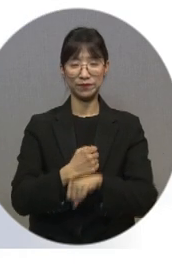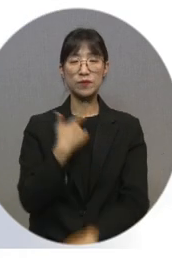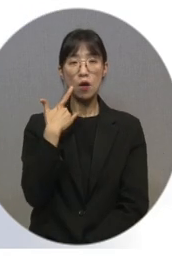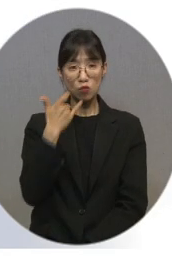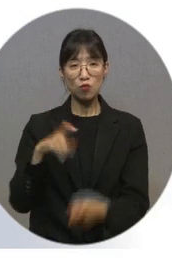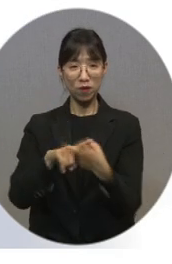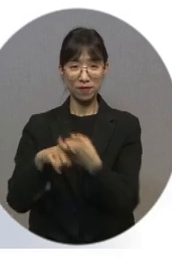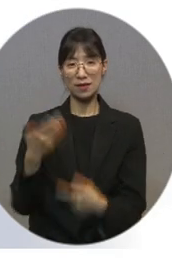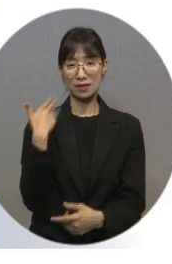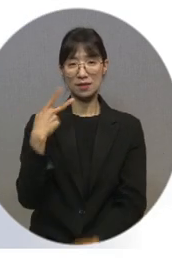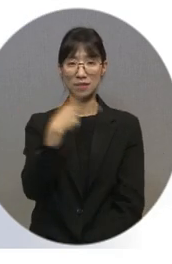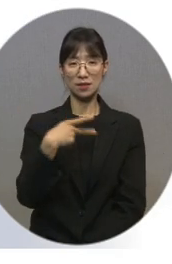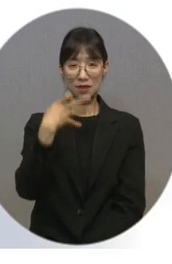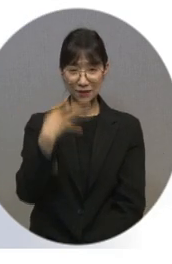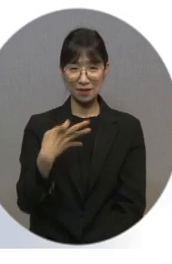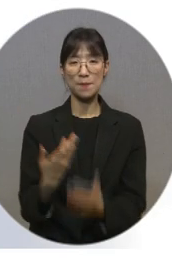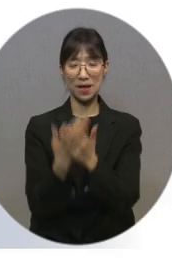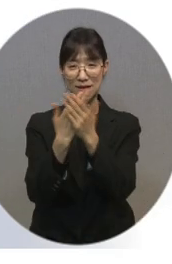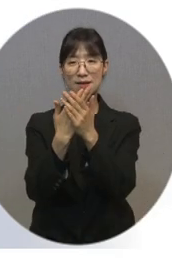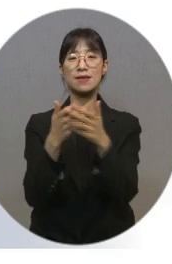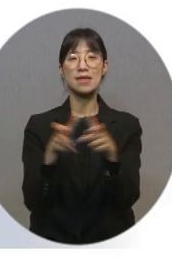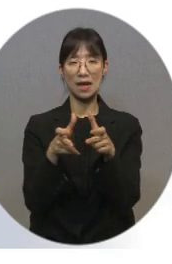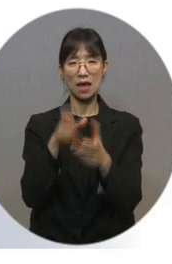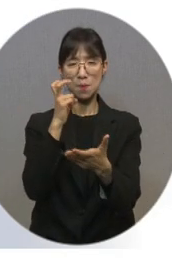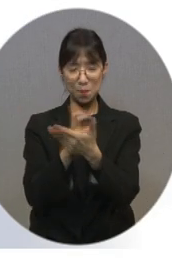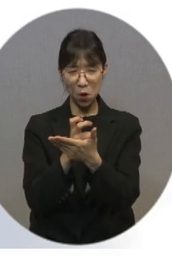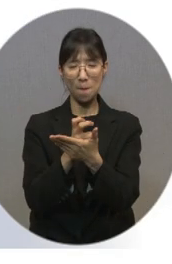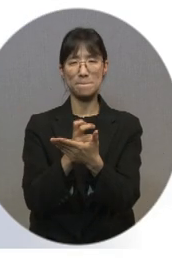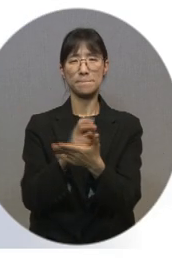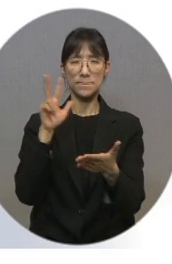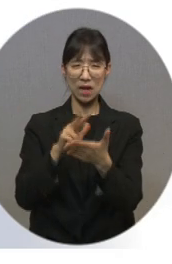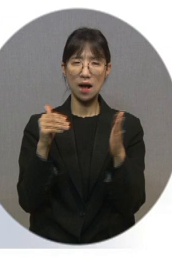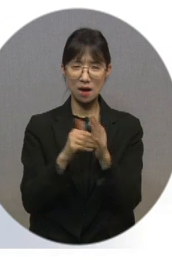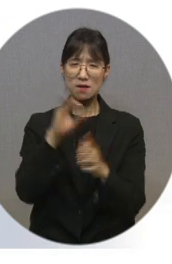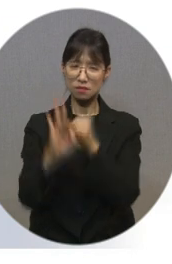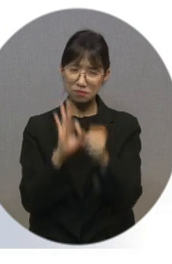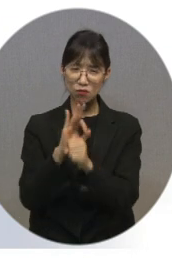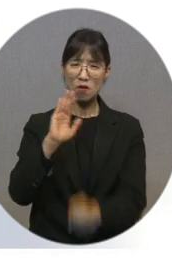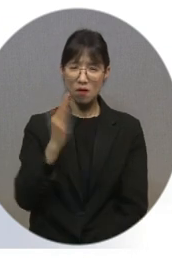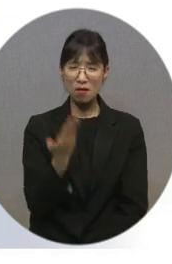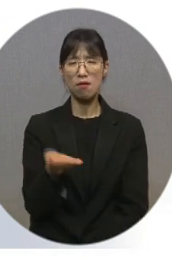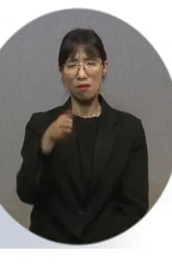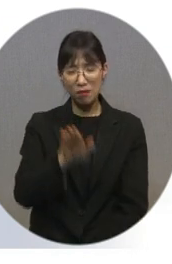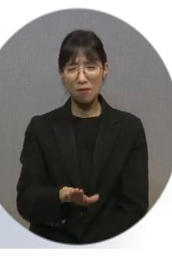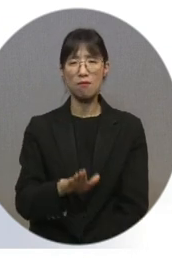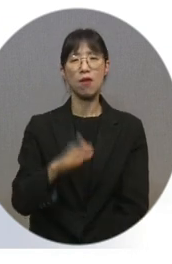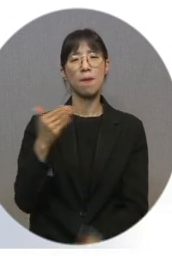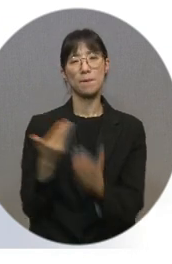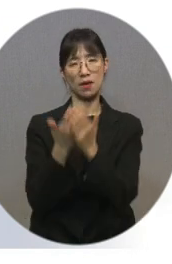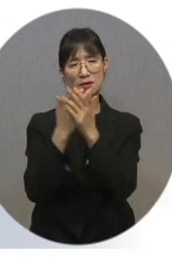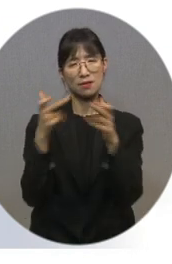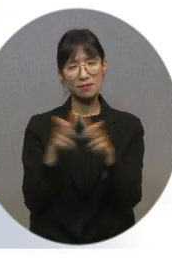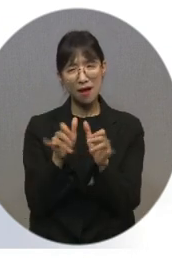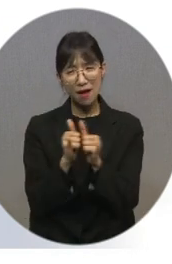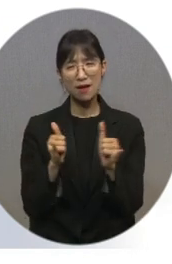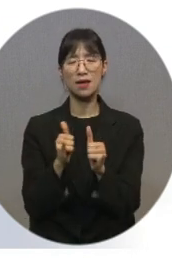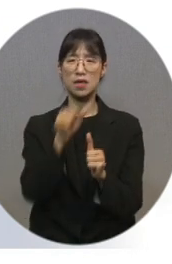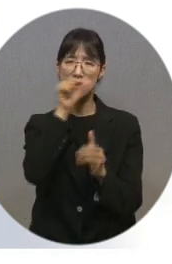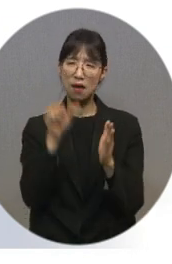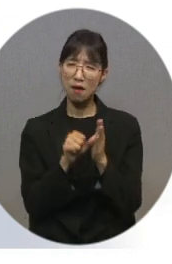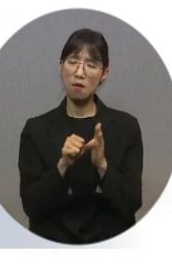2014년 발달장애인법이 제정돼 어느덧 10년이 됐지만 아직까지도 발달 장애인들의 삶을